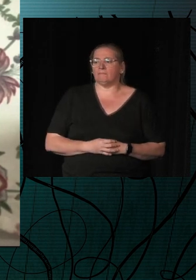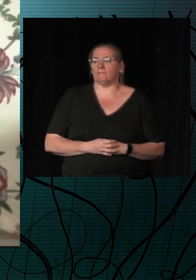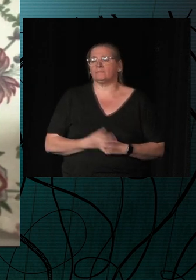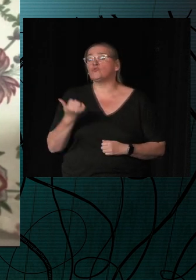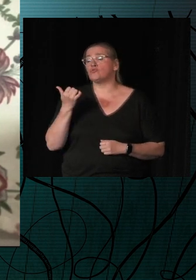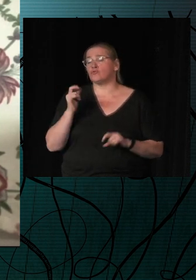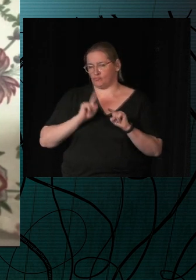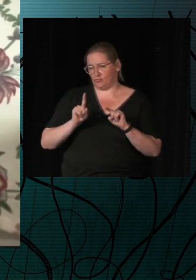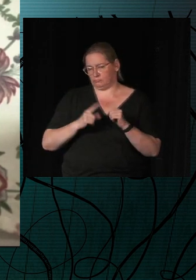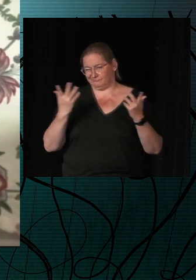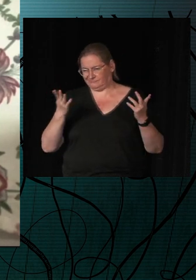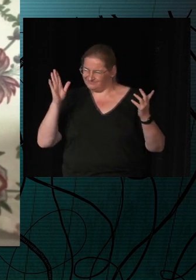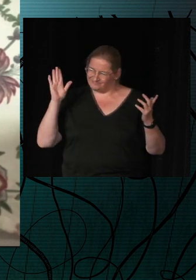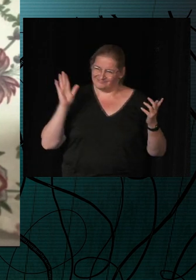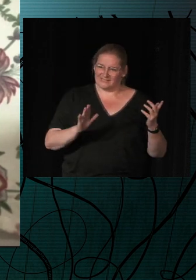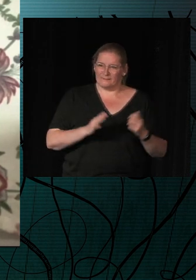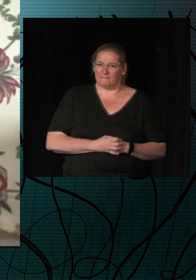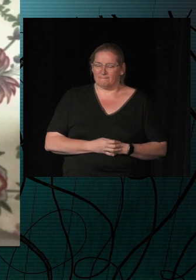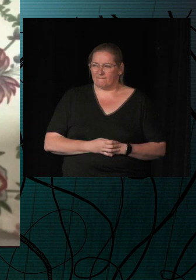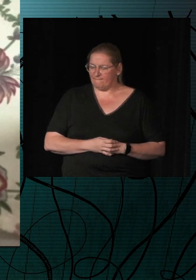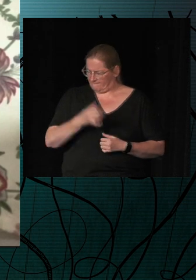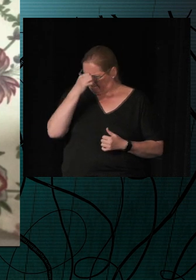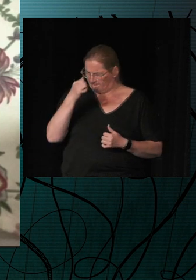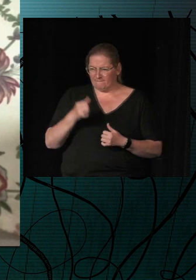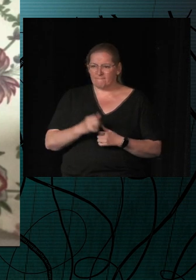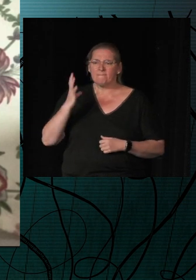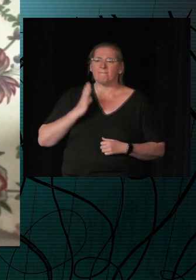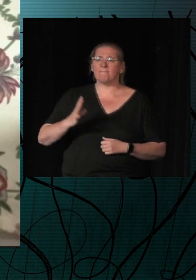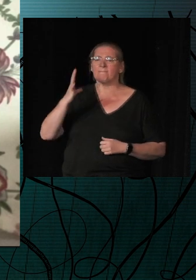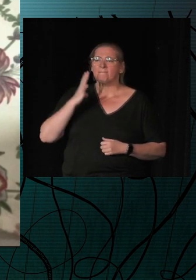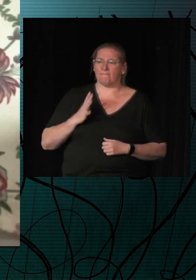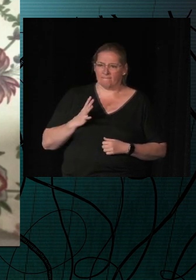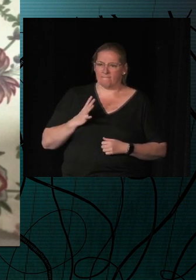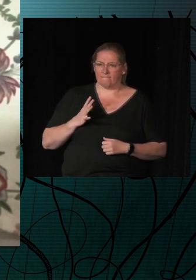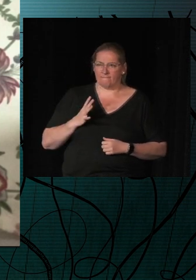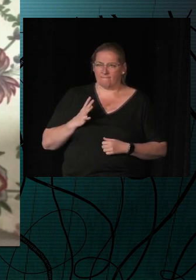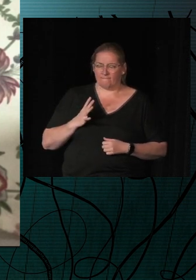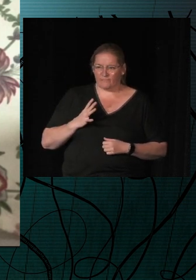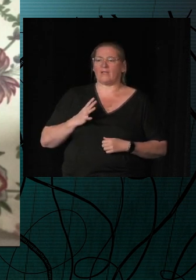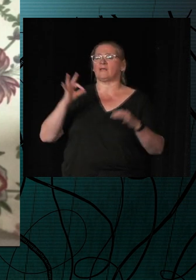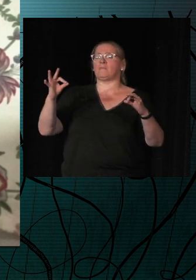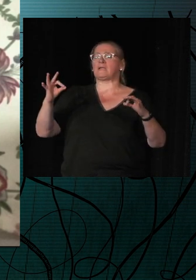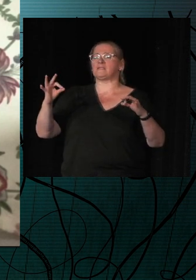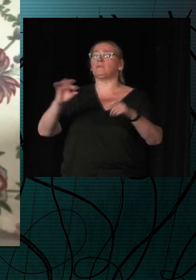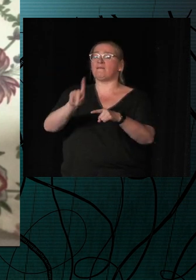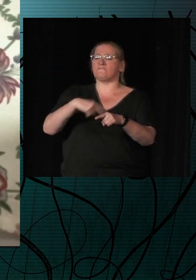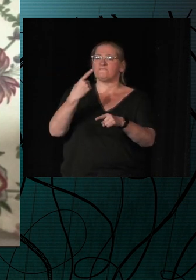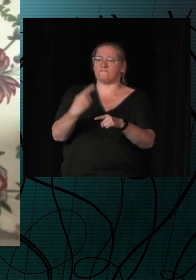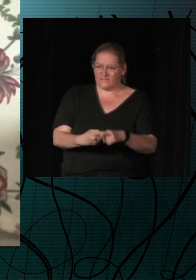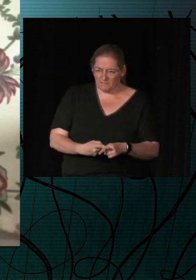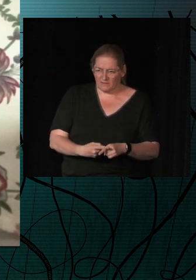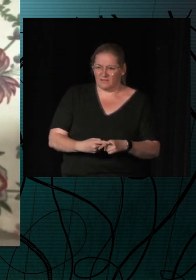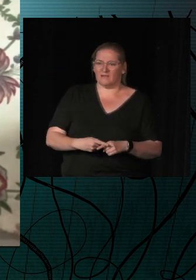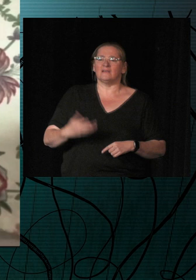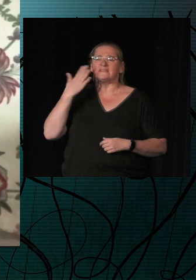truc qui est de l'ordre de ce qu'il y avait dans les les premières bandes annonces de paranormal à peti par exemple euh oh là là ce film fait tellement peur